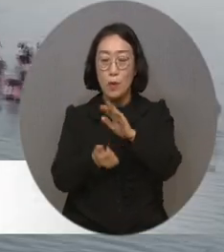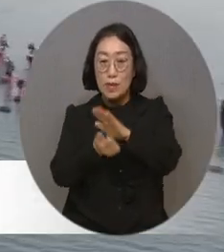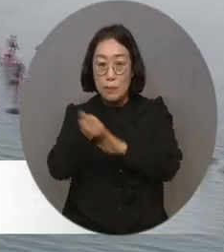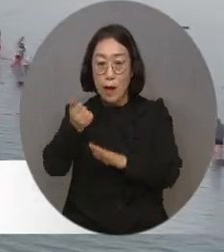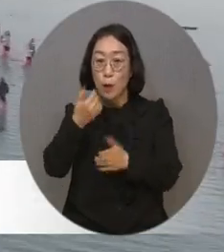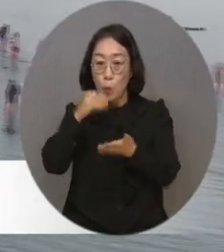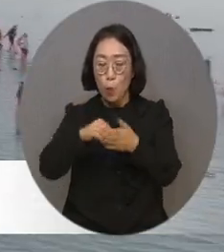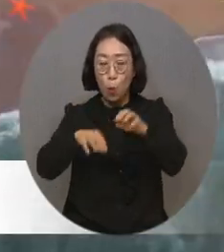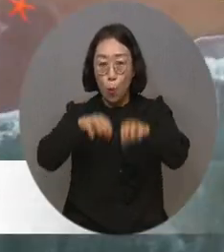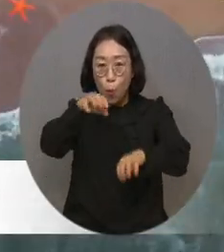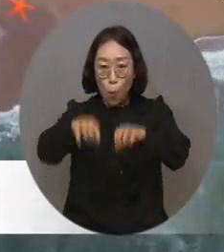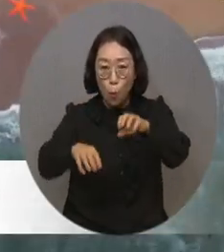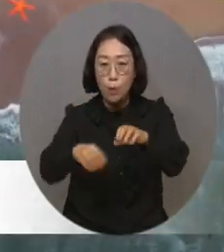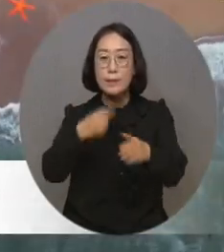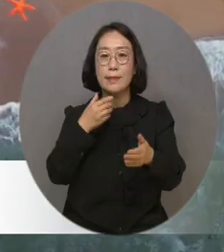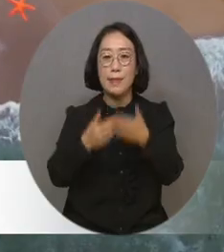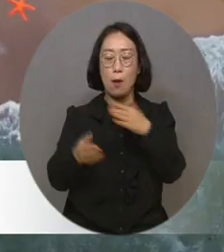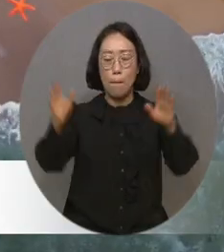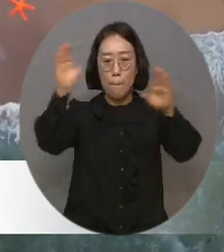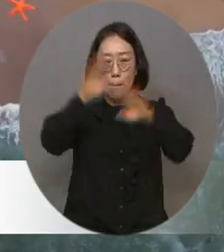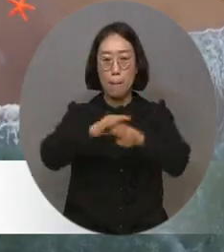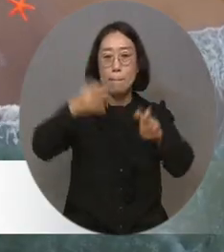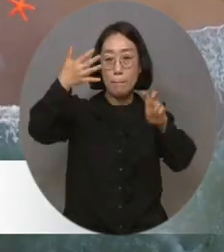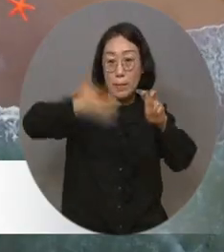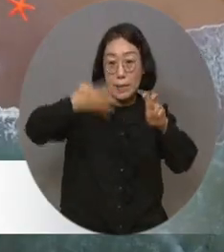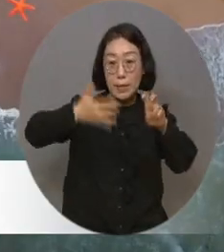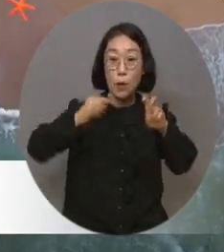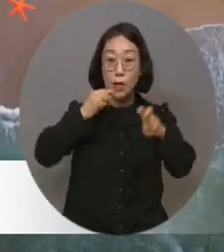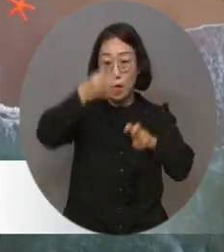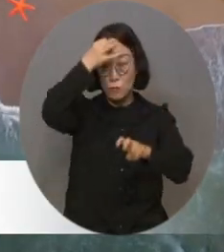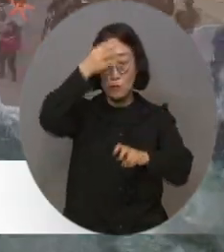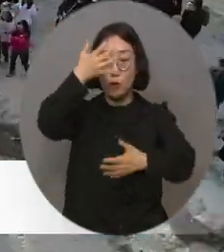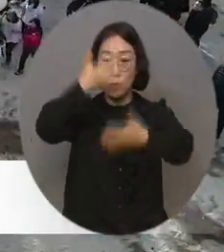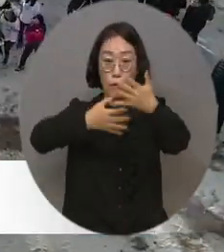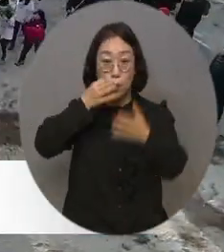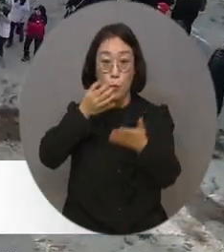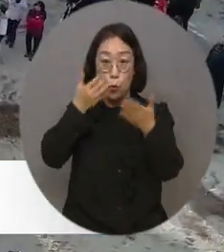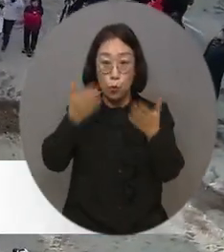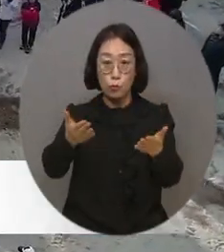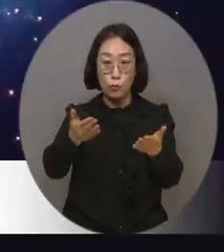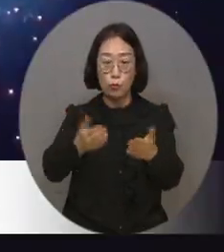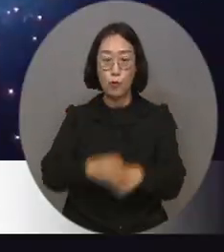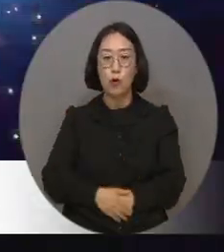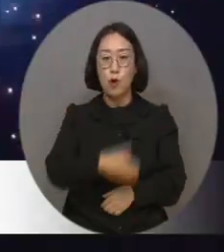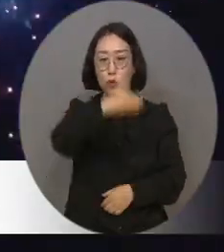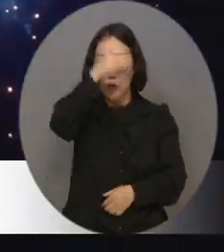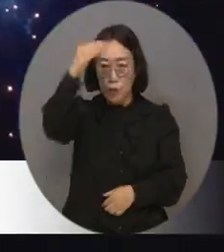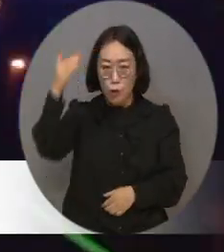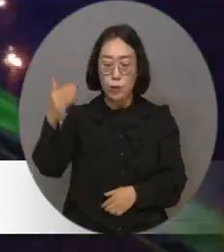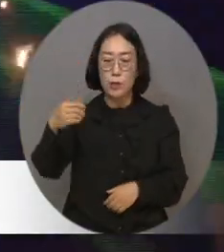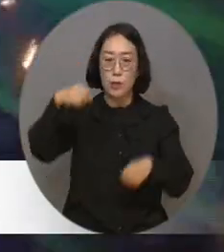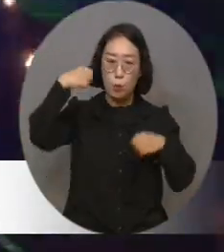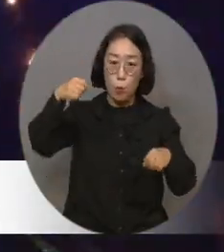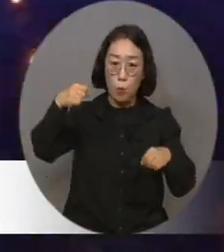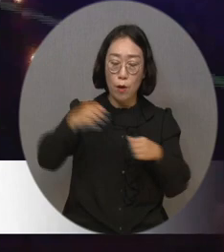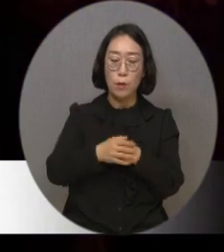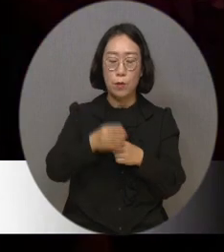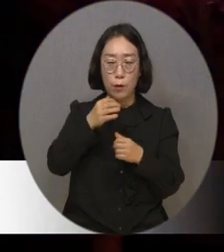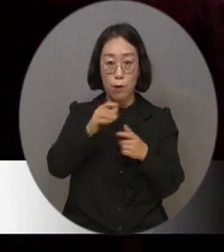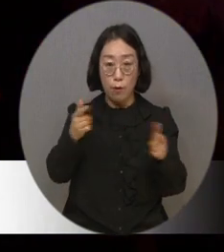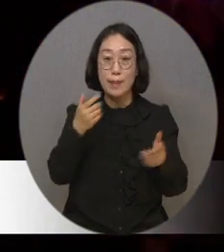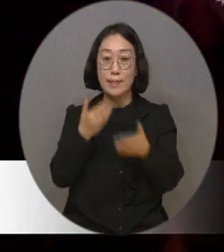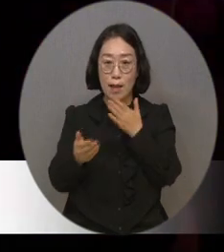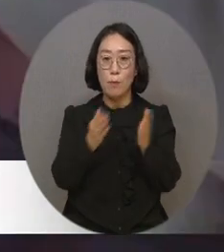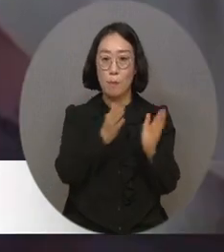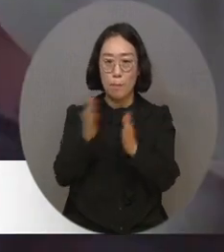조약돌 바닷길 체험, 야간 컨텐츠인 미디어아트 등 총 70여 종의 전시, 공연, 체험을 풍성하게 펼칠